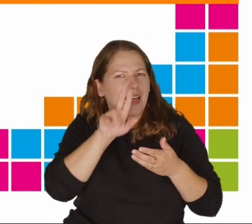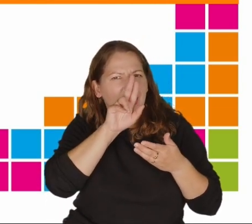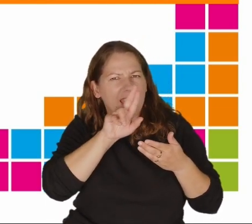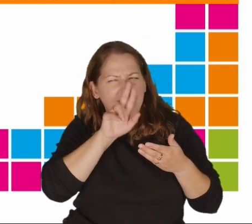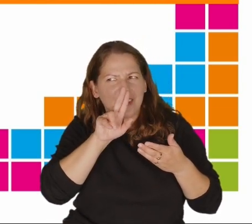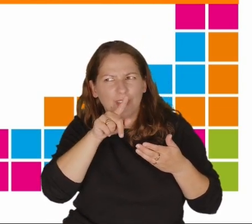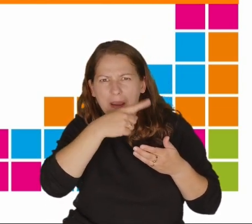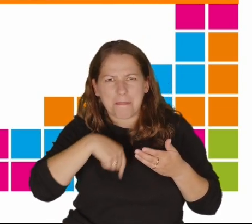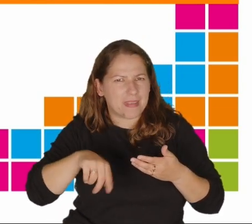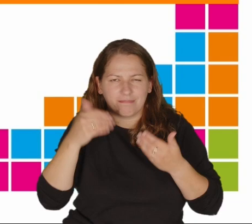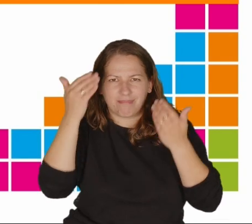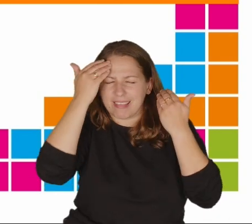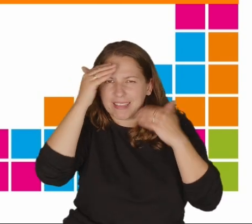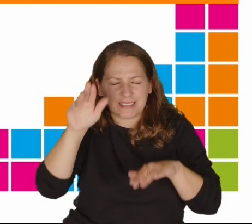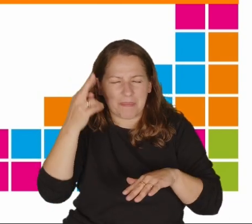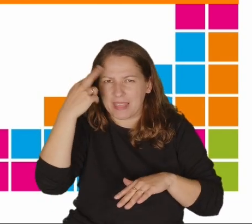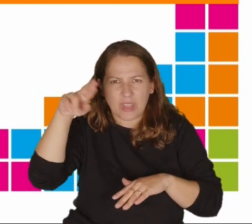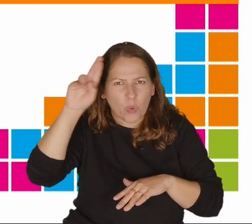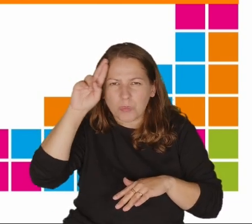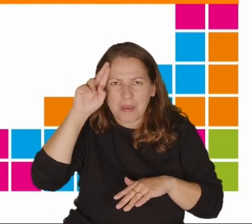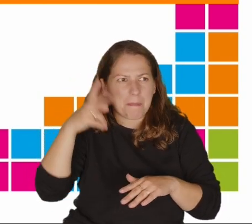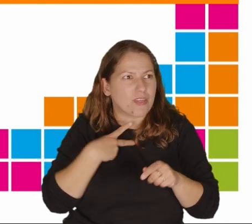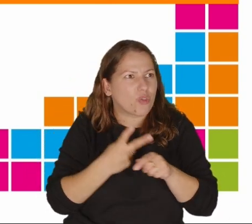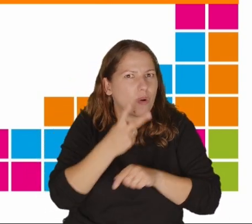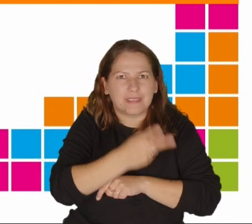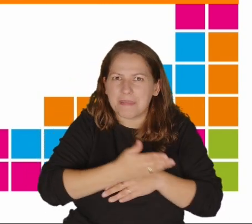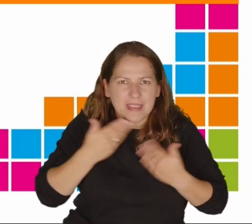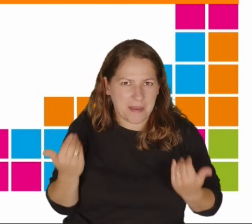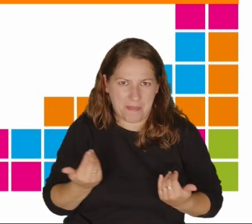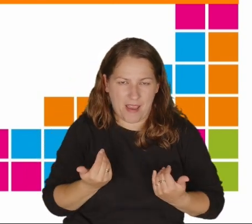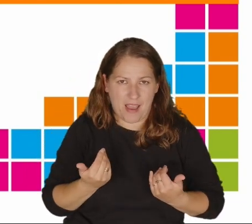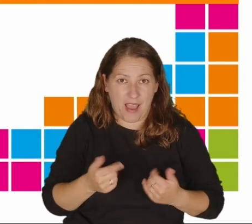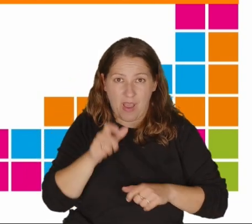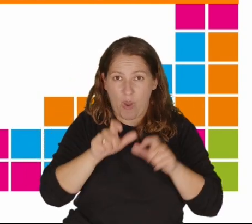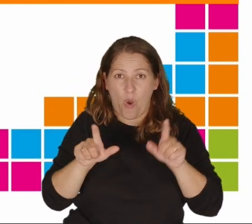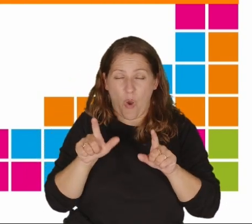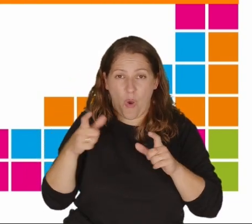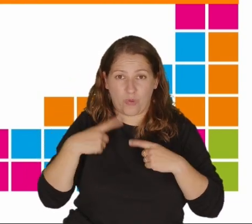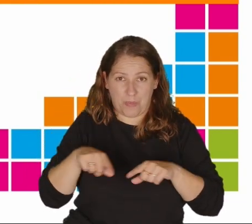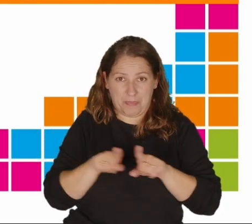o którym nie wiemy, którego nie rozumiemy, do którego nie mamy dostępu. Jak osoby takie jak ja